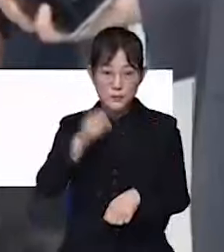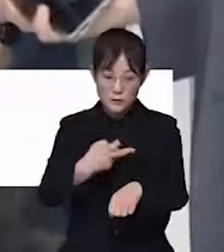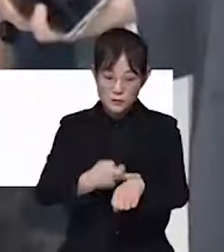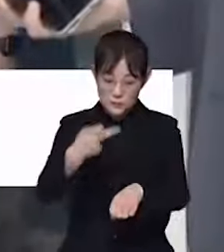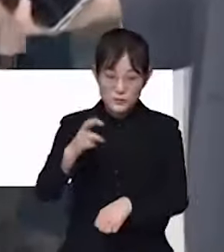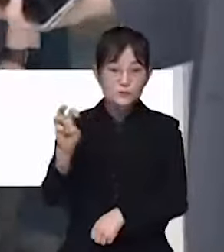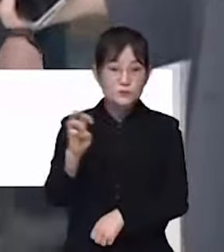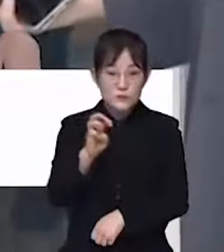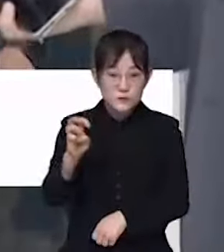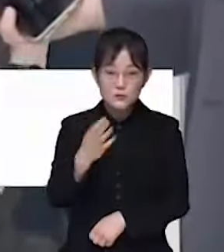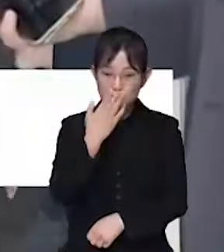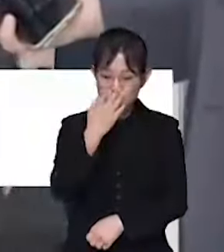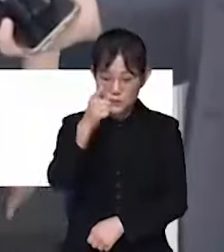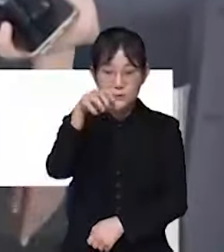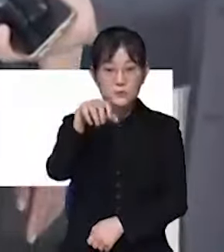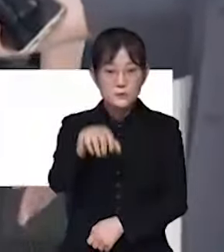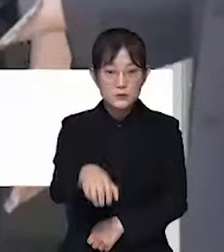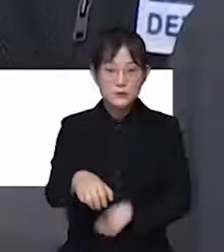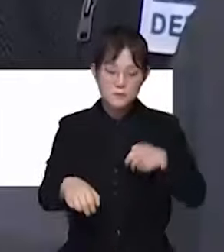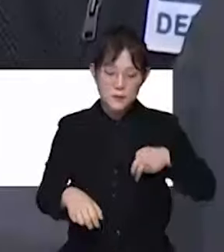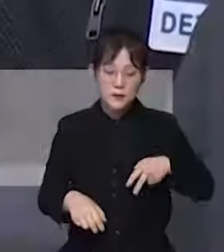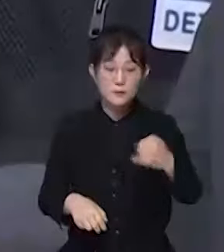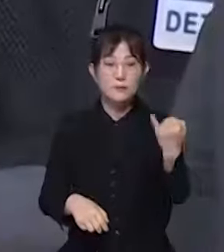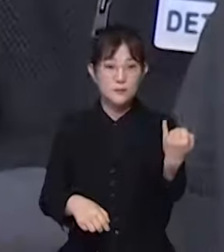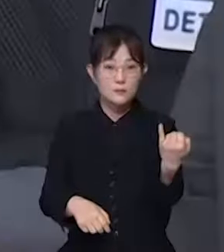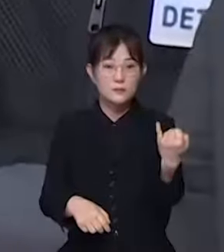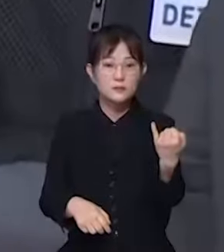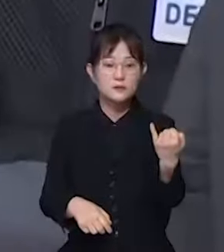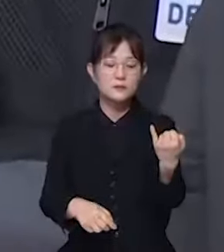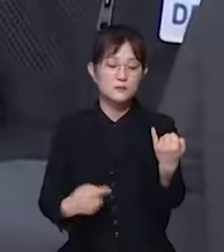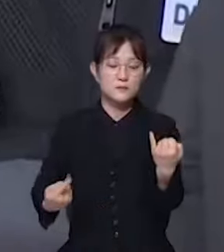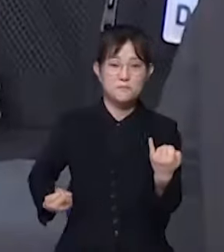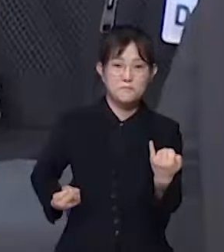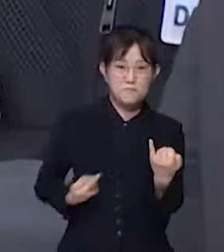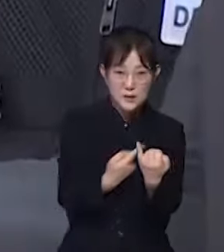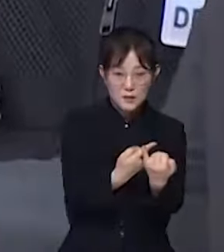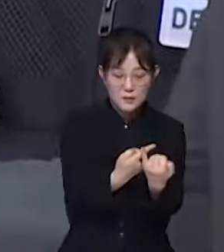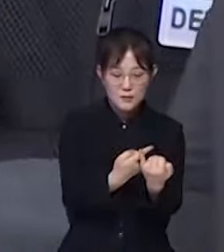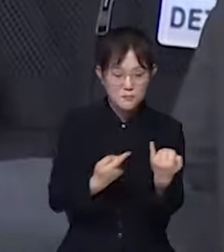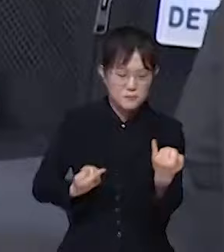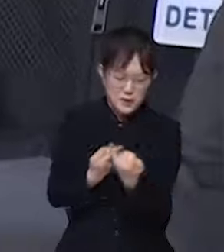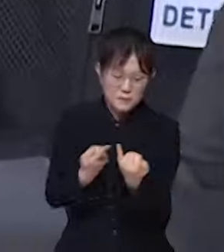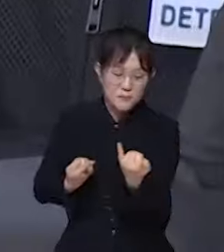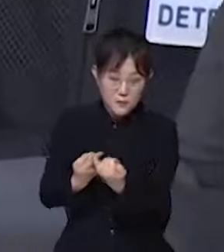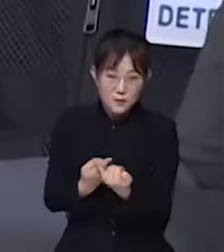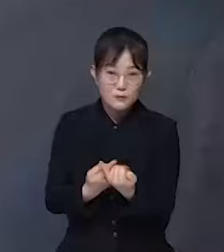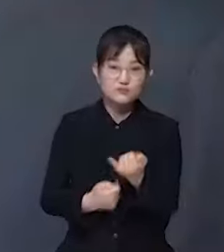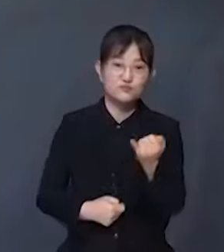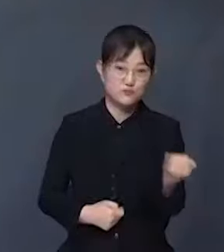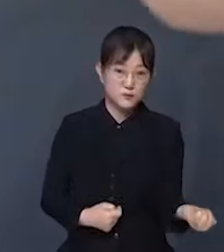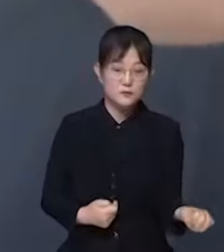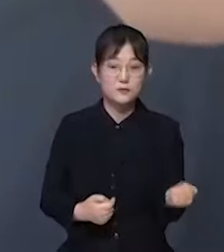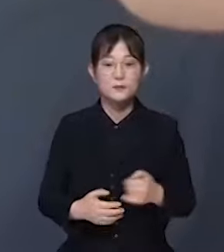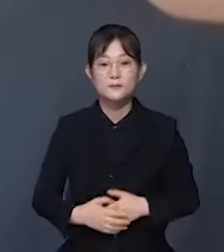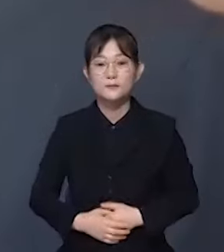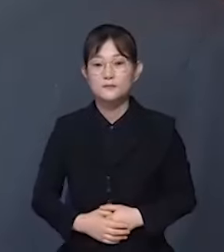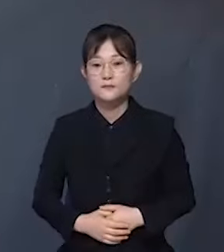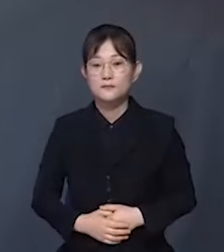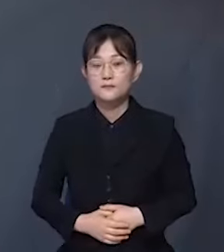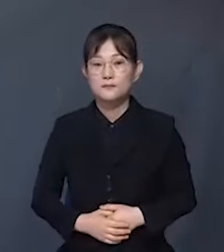30분쯤 순천시 조례동에서 길을 걷던 18살 A양을 흉기로 여러 차례 찔러 살해한 혐의를 받고